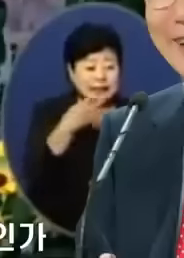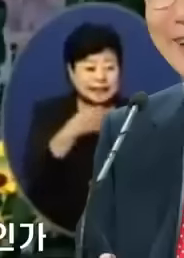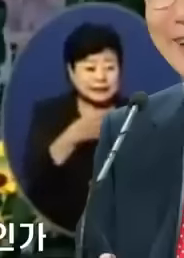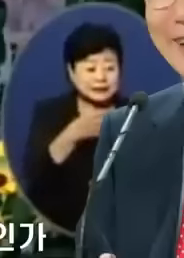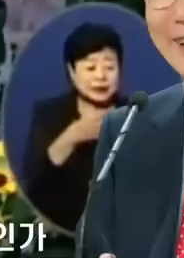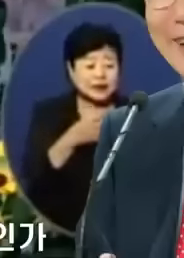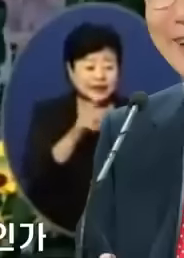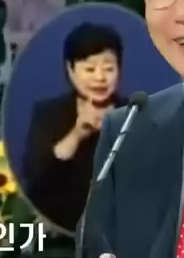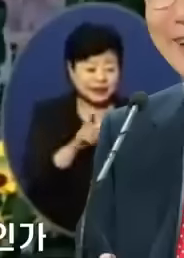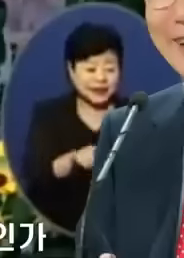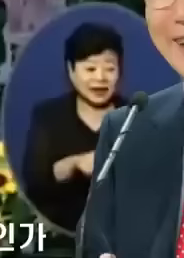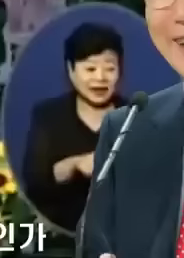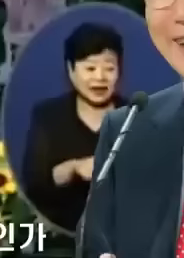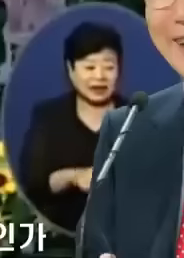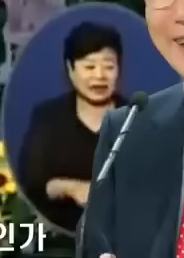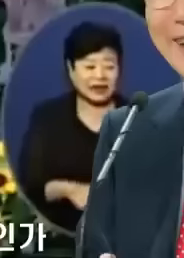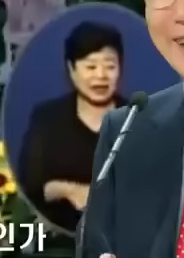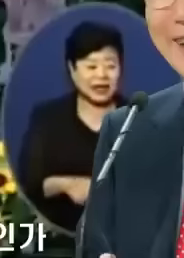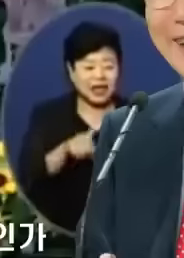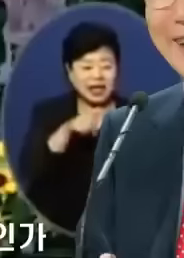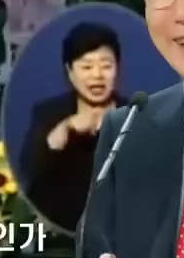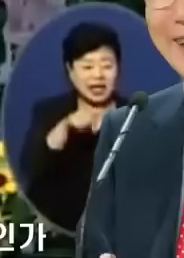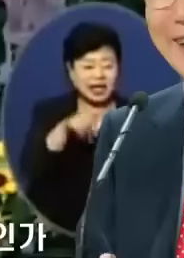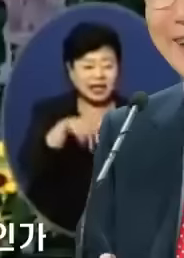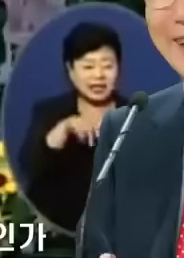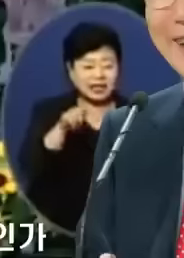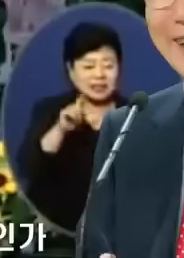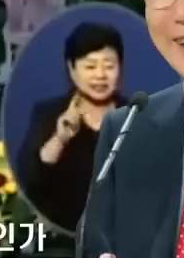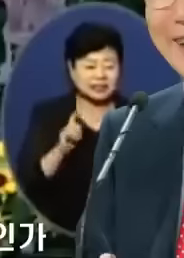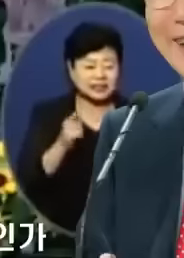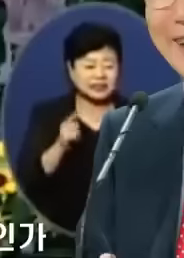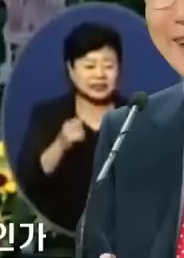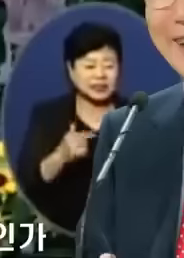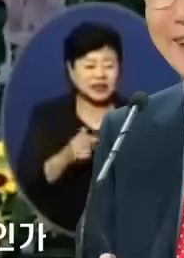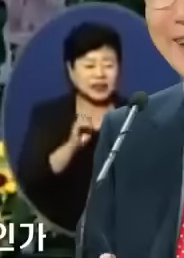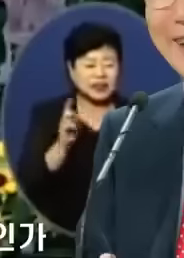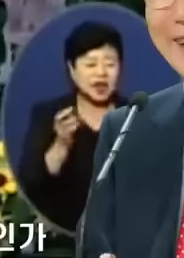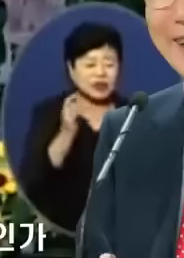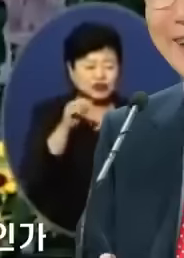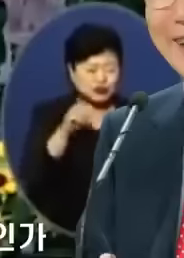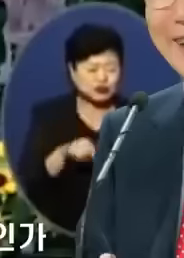1940년대는 천연두가 창궐했습니다. 그래서